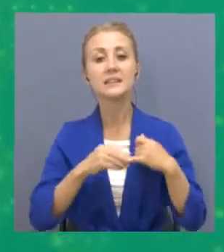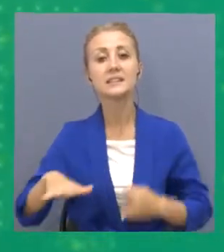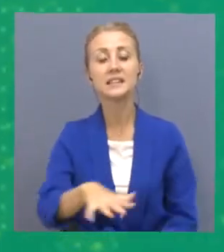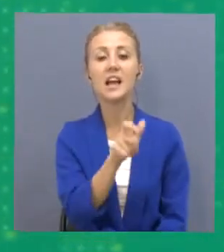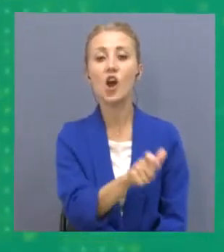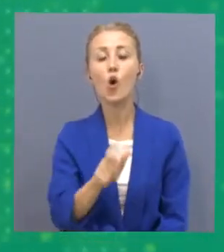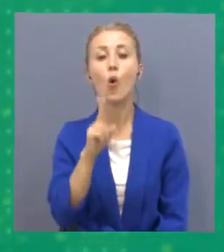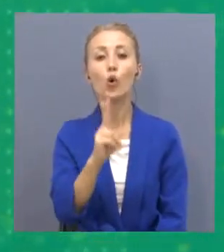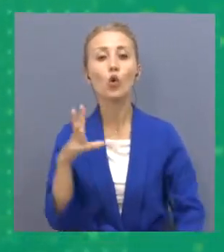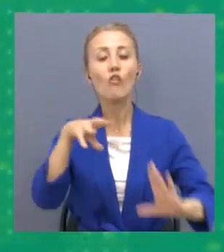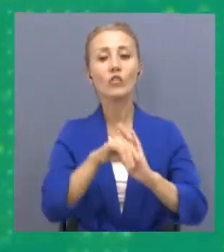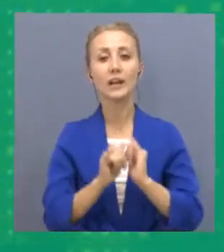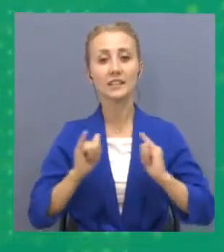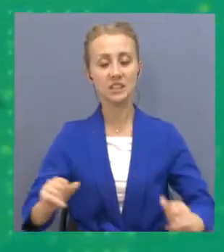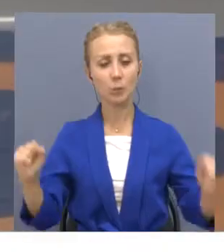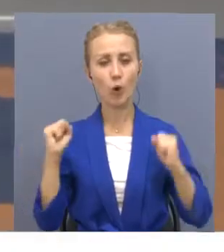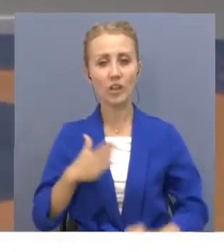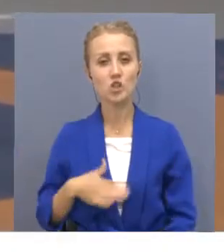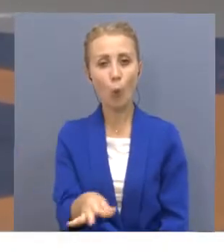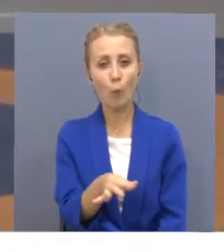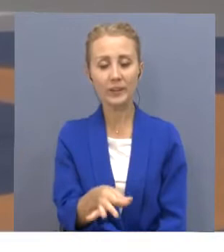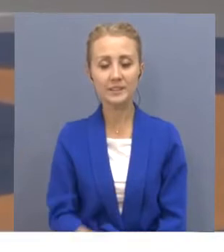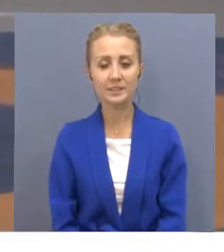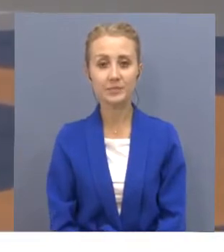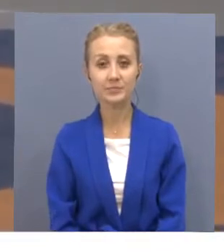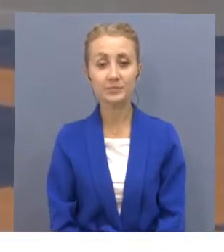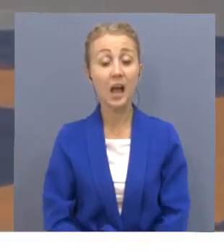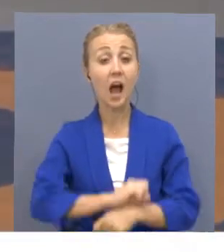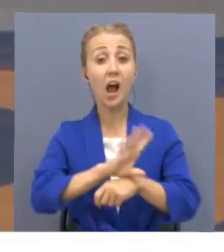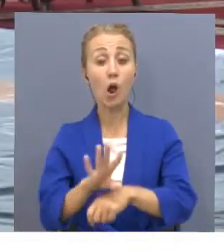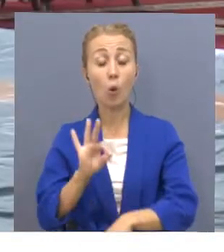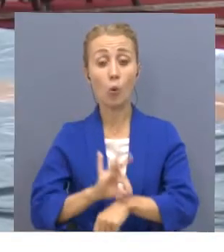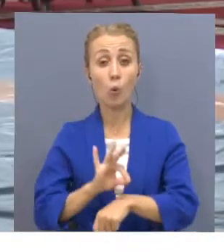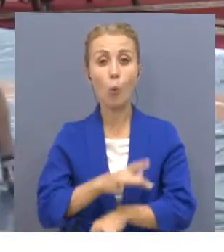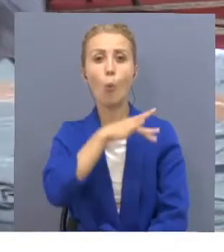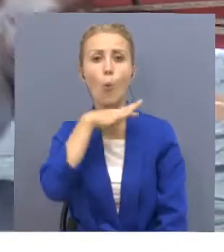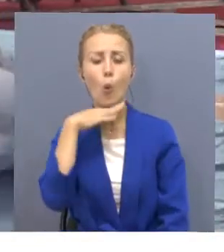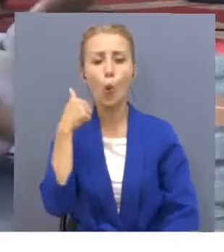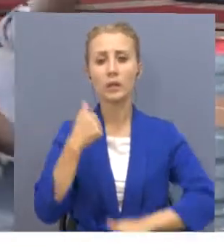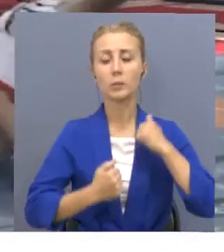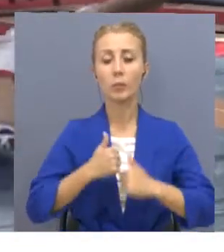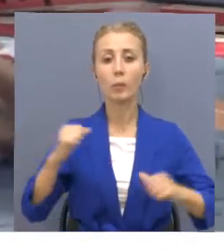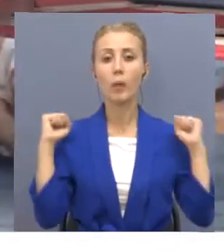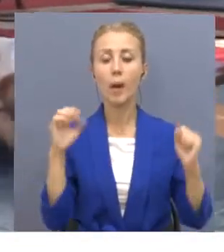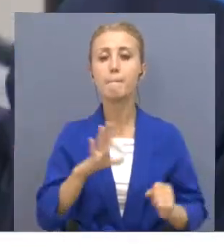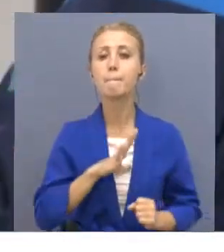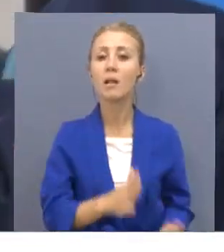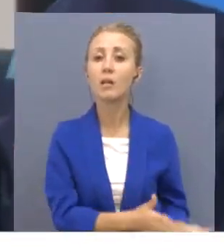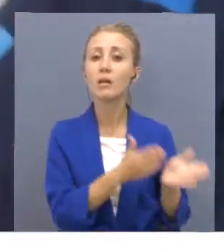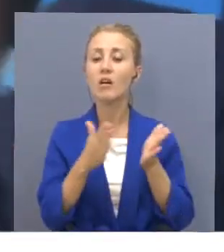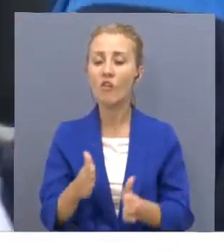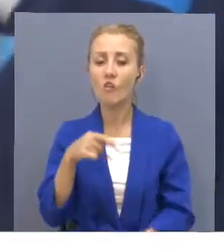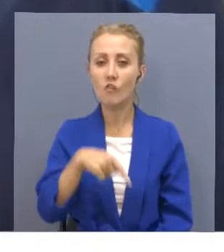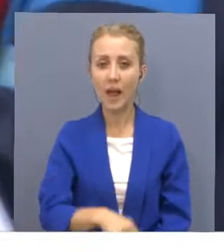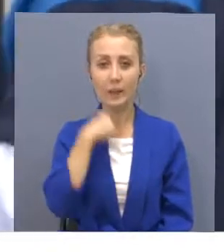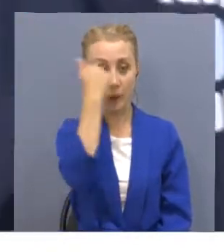вклад в развитие спорта региона. В связи с коронавирусом ряд спортивных соревнований был перенесен. Тем не менее, в этом